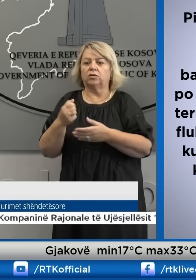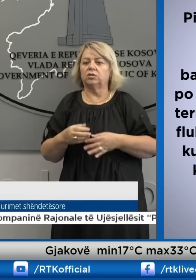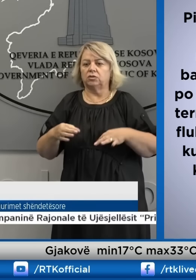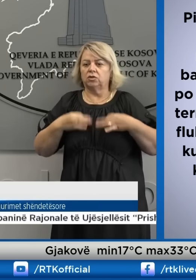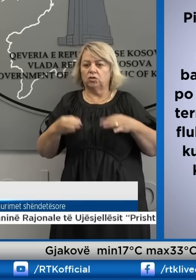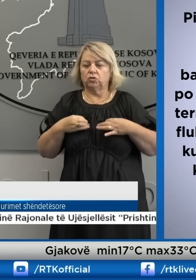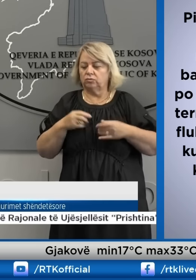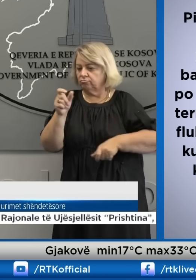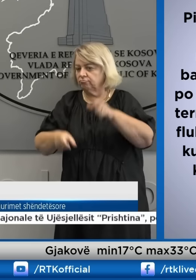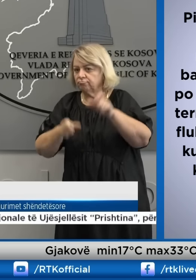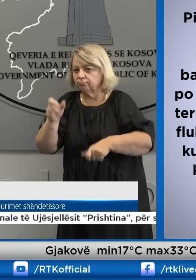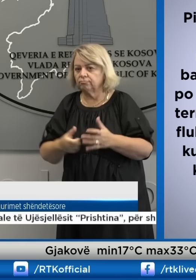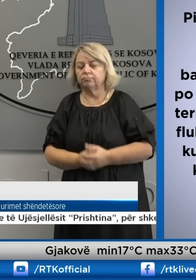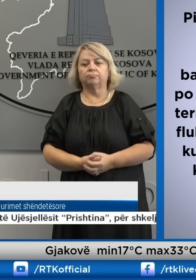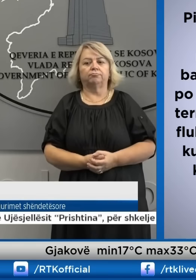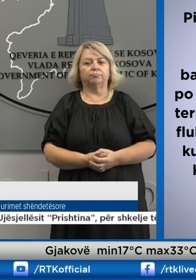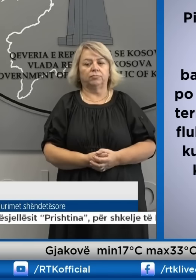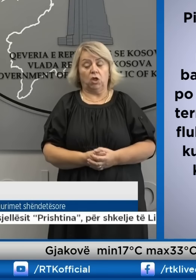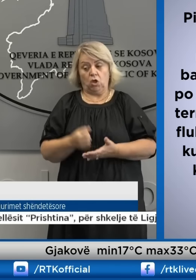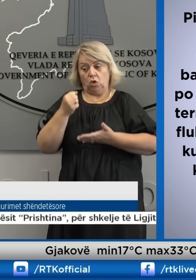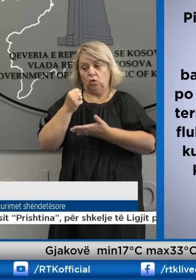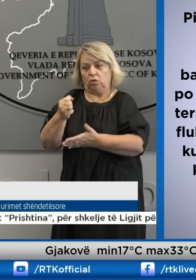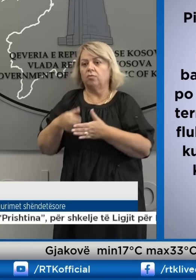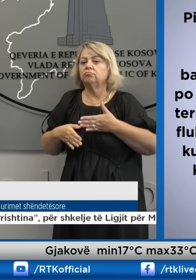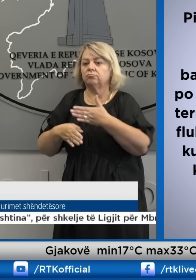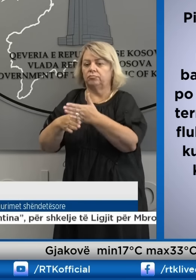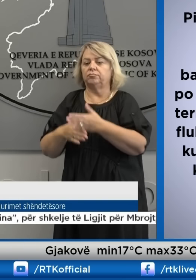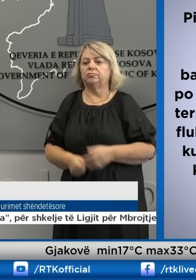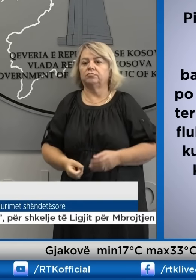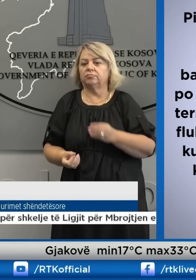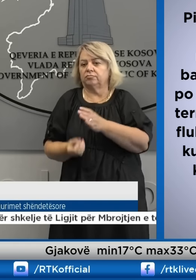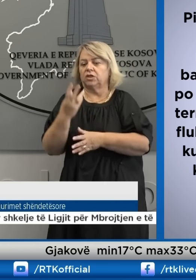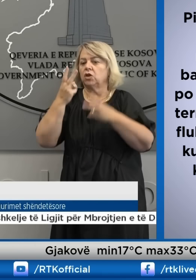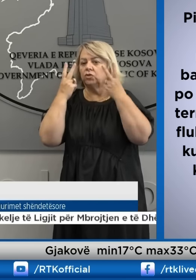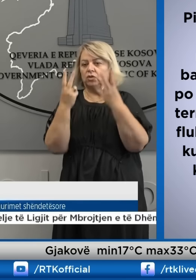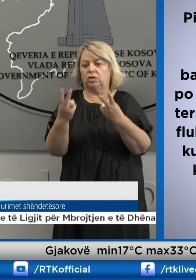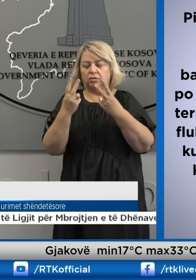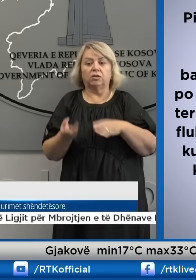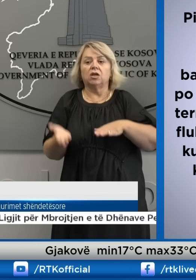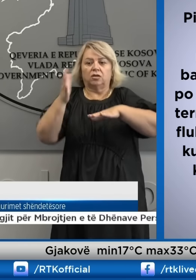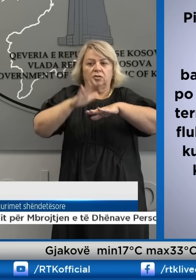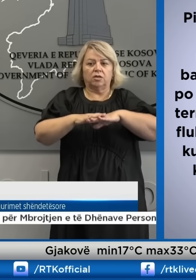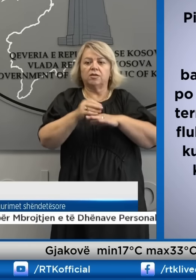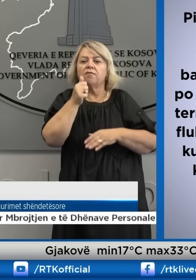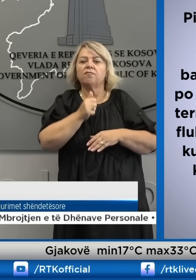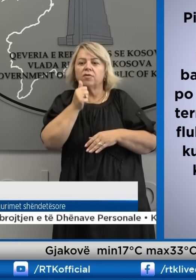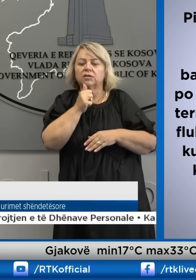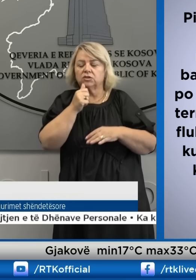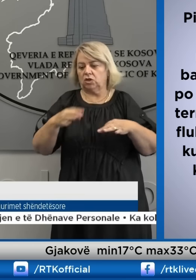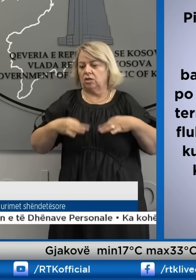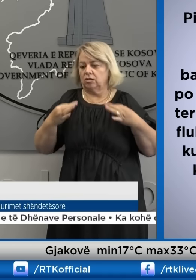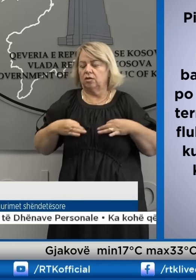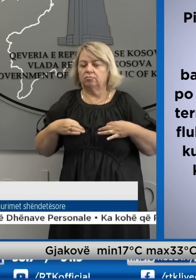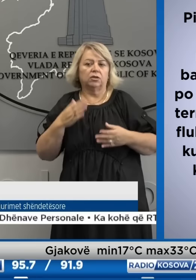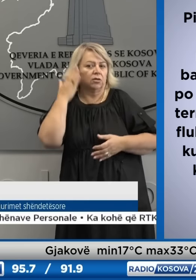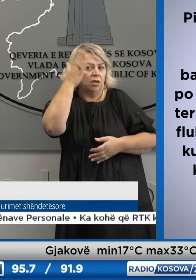nga qytetarët, fakt, dhe këto kontribute do të jenë një nga burimet e rëndësishme shtesë të financimit të shëndetësisë në